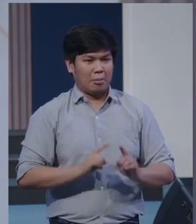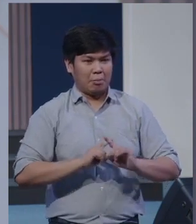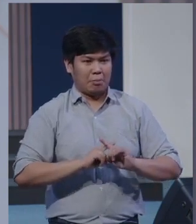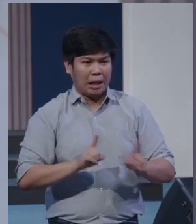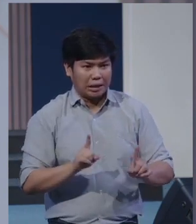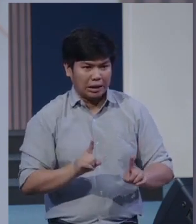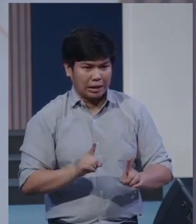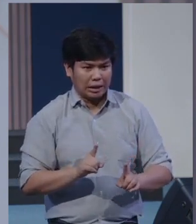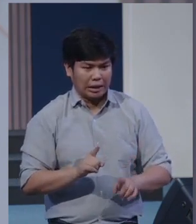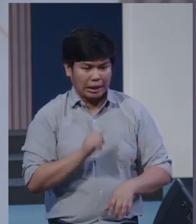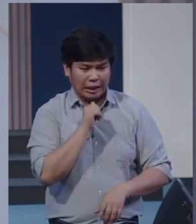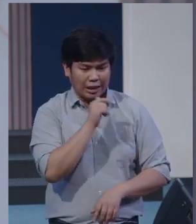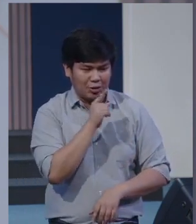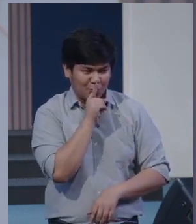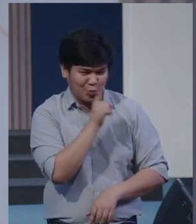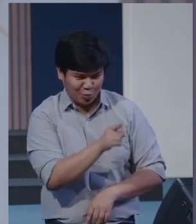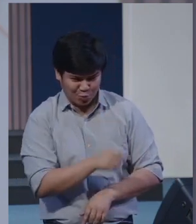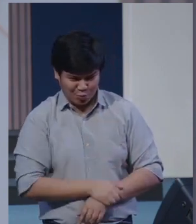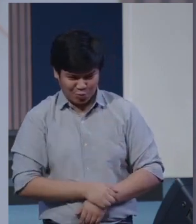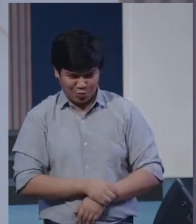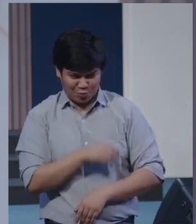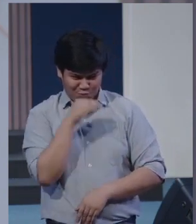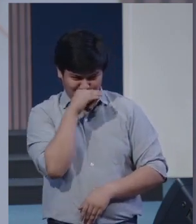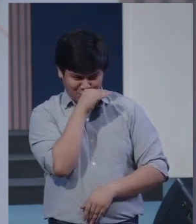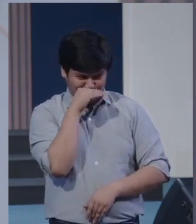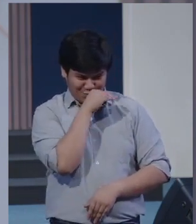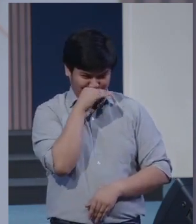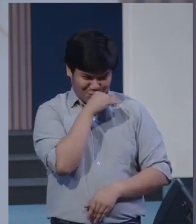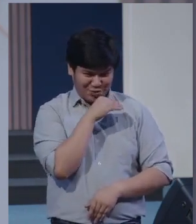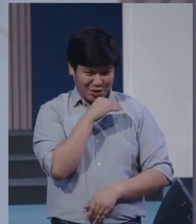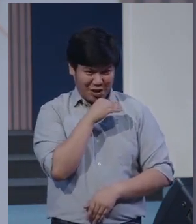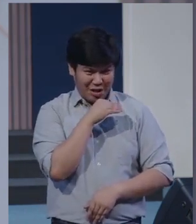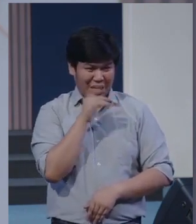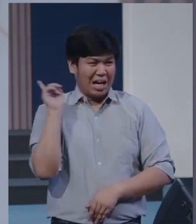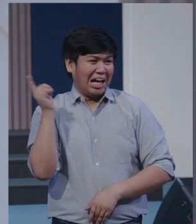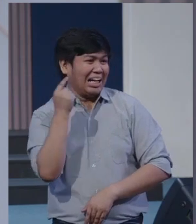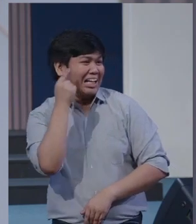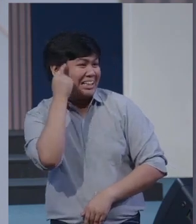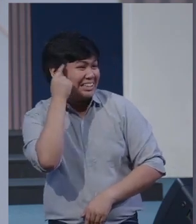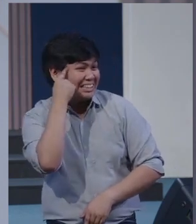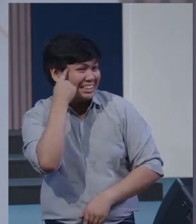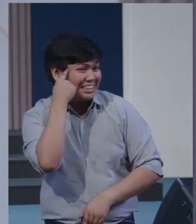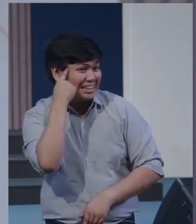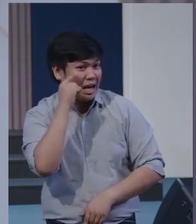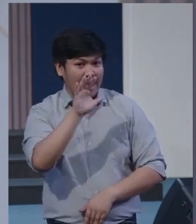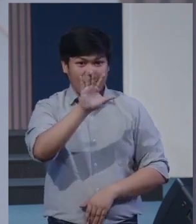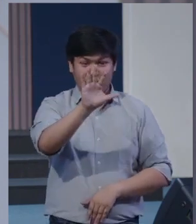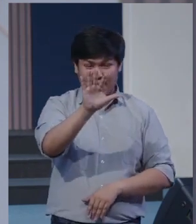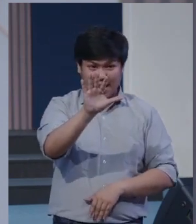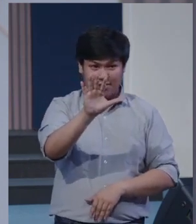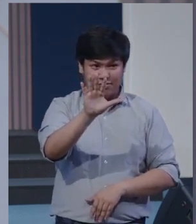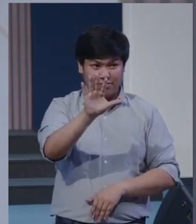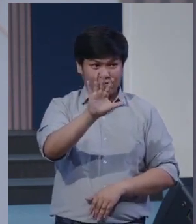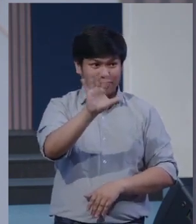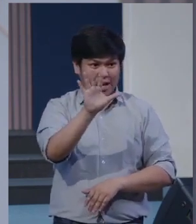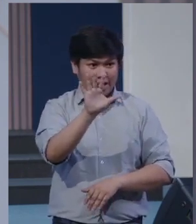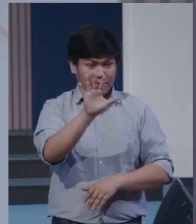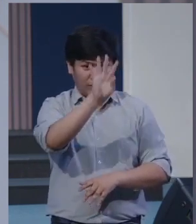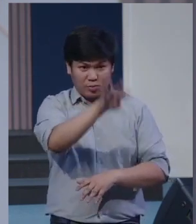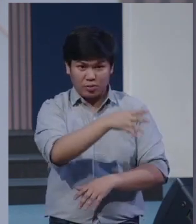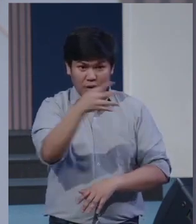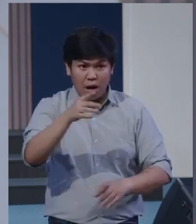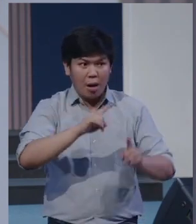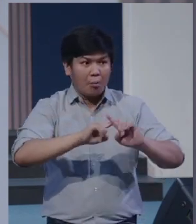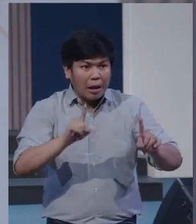masyado no na-late lang po kami dahil akala ko 5 PM yung program 4